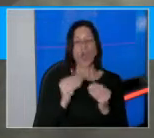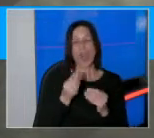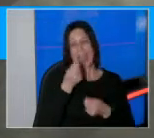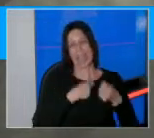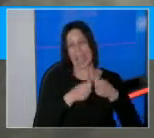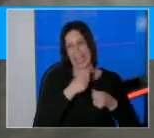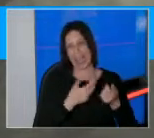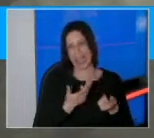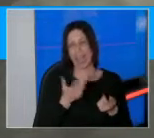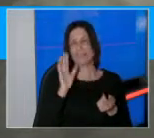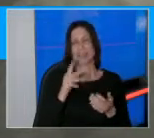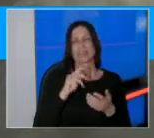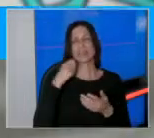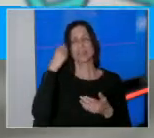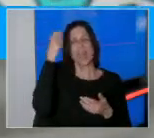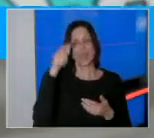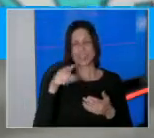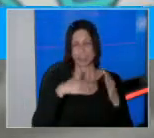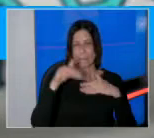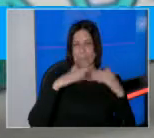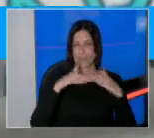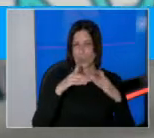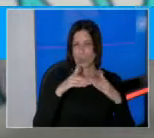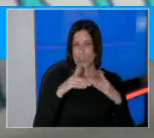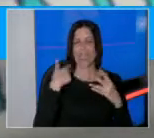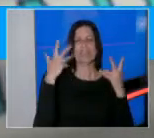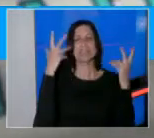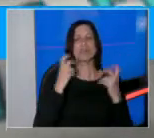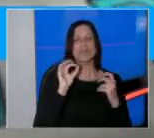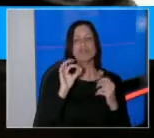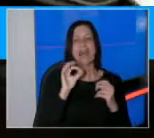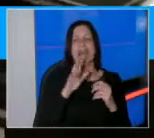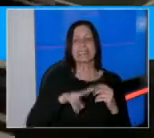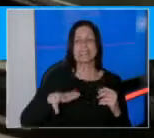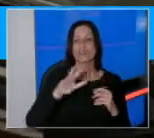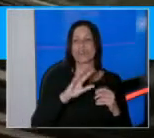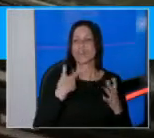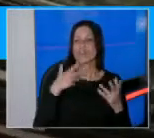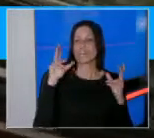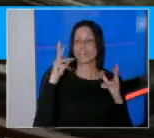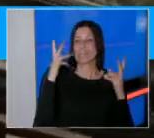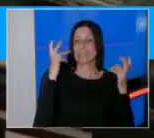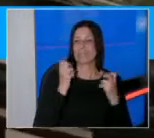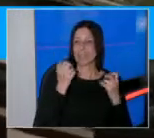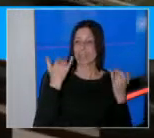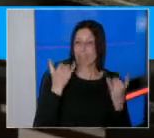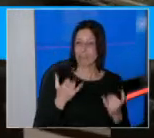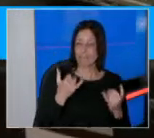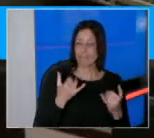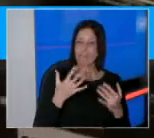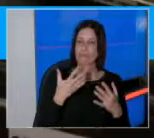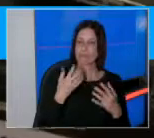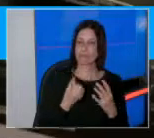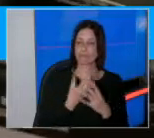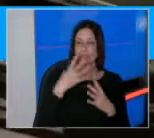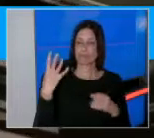וכל התיאוריה הזאת בנויה על ציפיות הציבור, ואם אנחנו מצפים שהנה הולכת להיות התאוששות, ואם